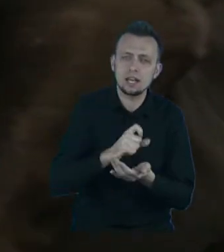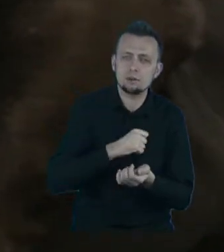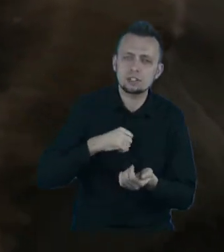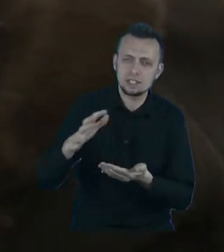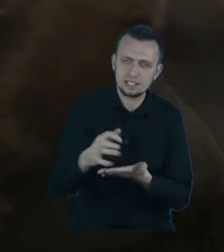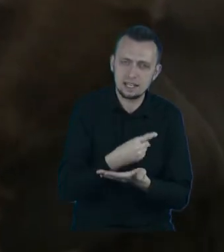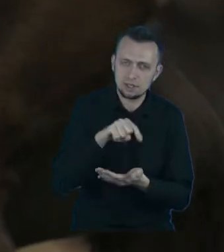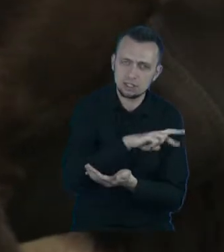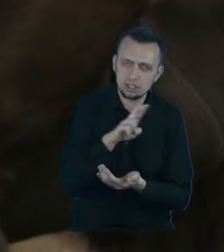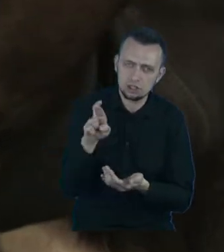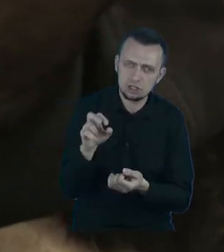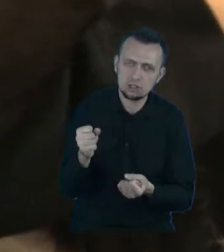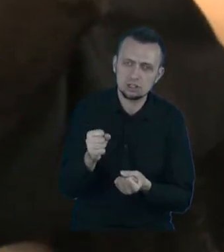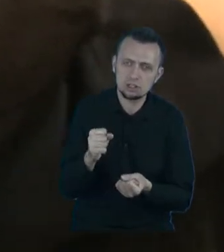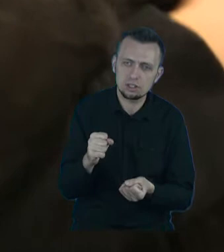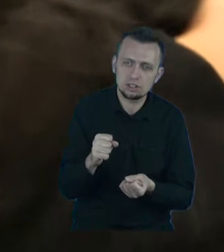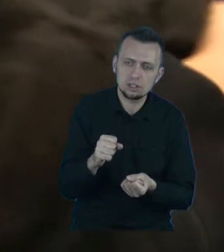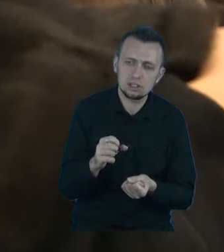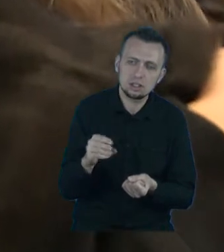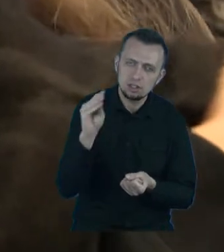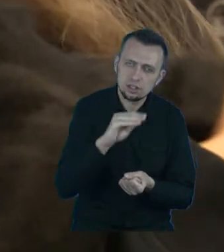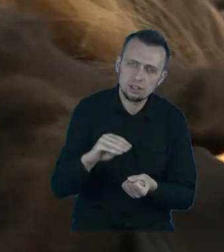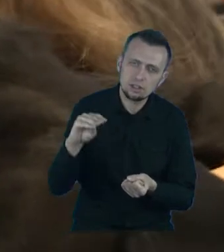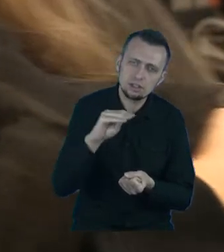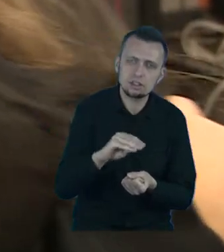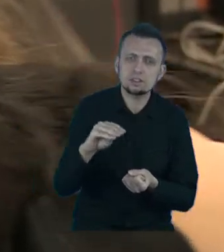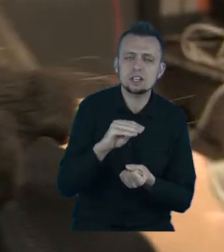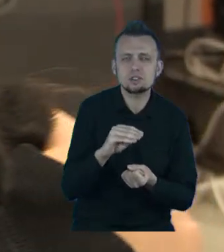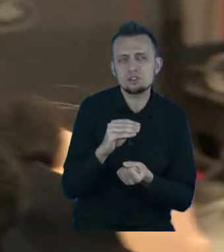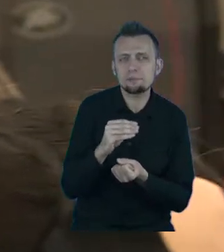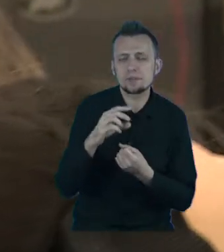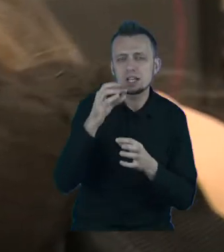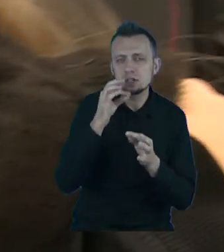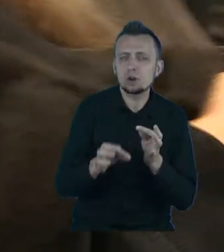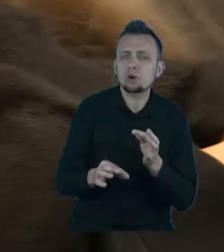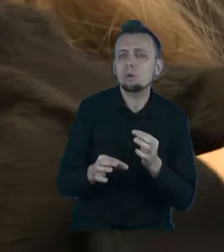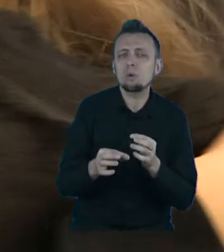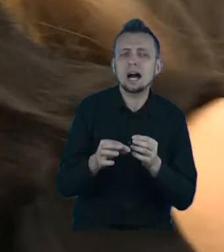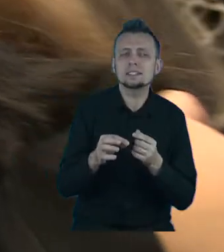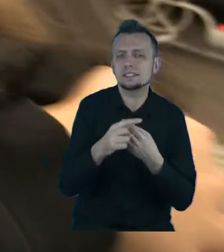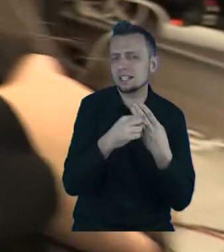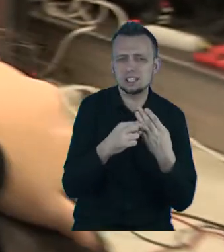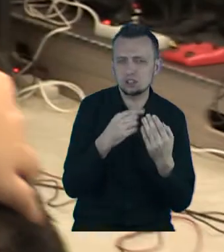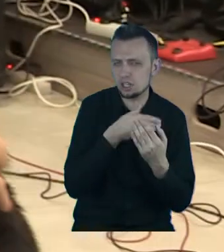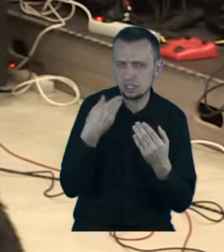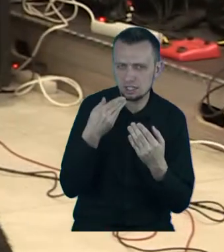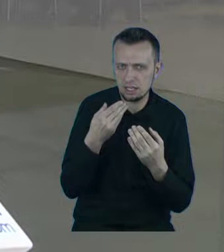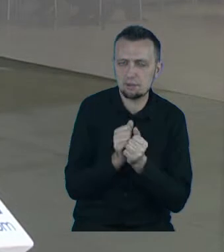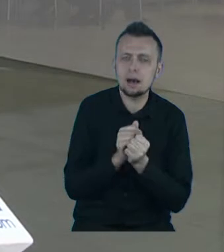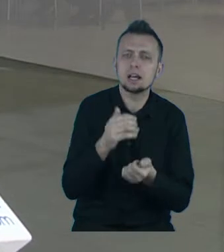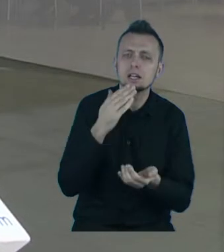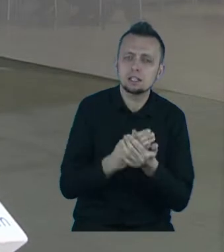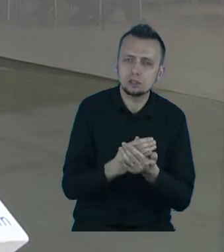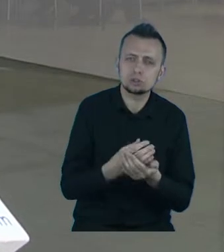to jeszcze orientacyjne ilości. Wstępnie przeliczyliśmy karmę, która przy